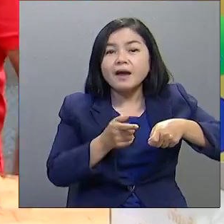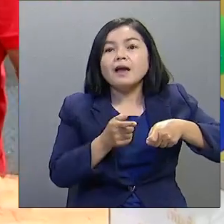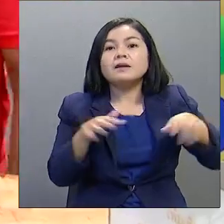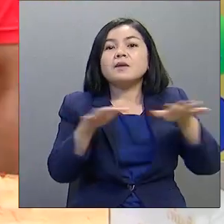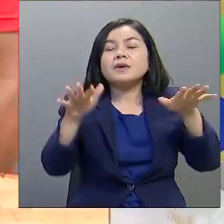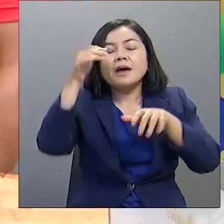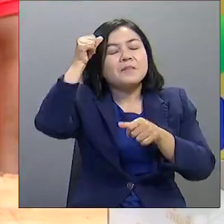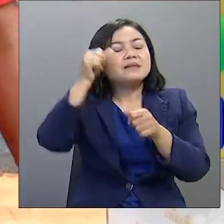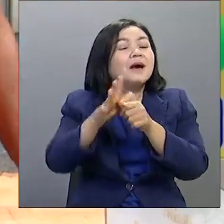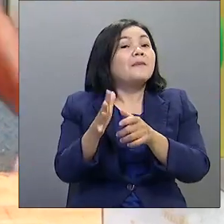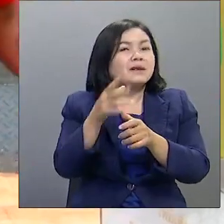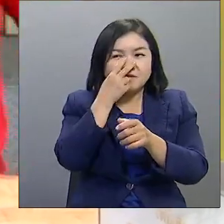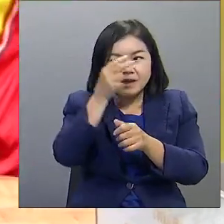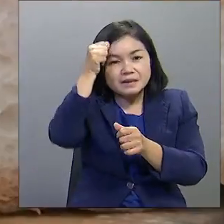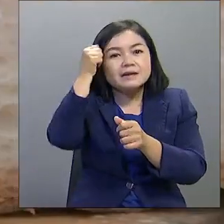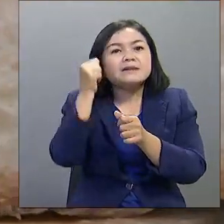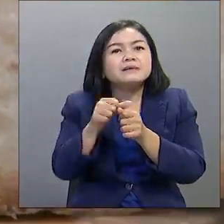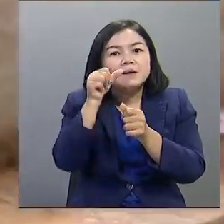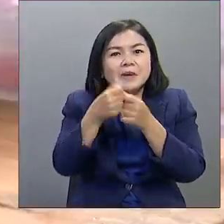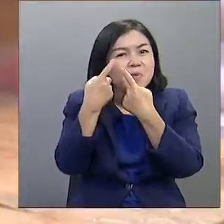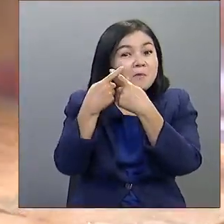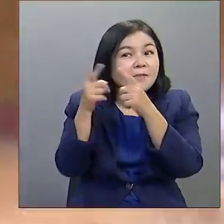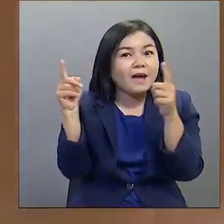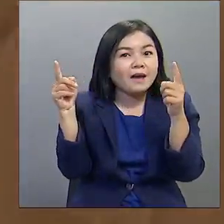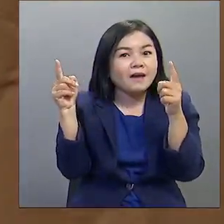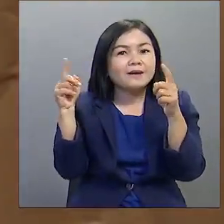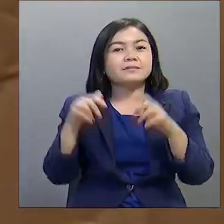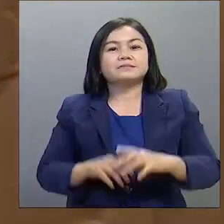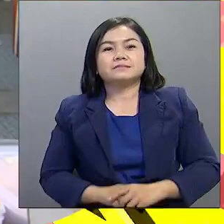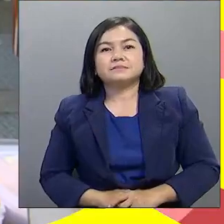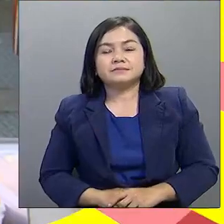โลกไม่จำครับ ธรรมดาโลกไม่จำ